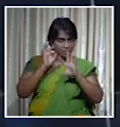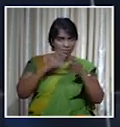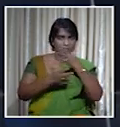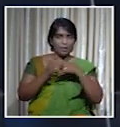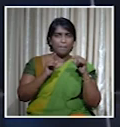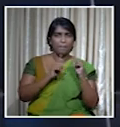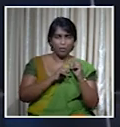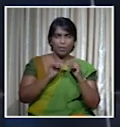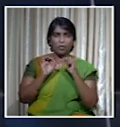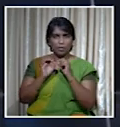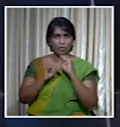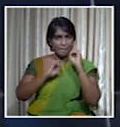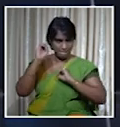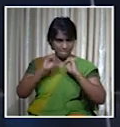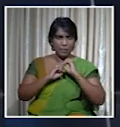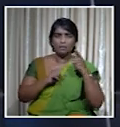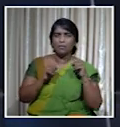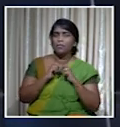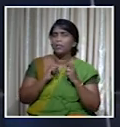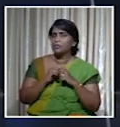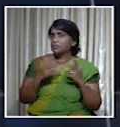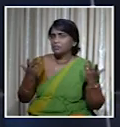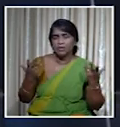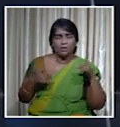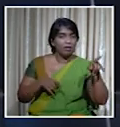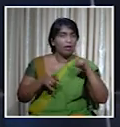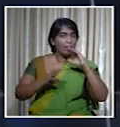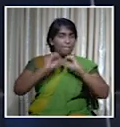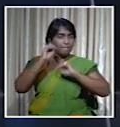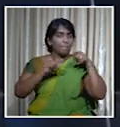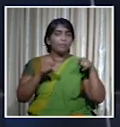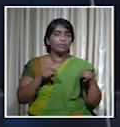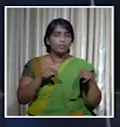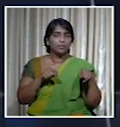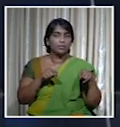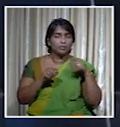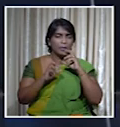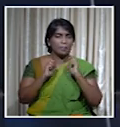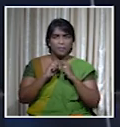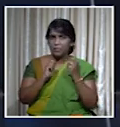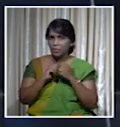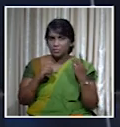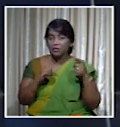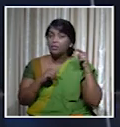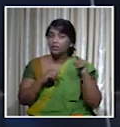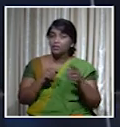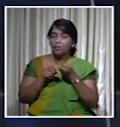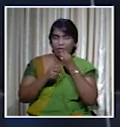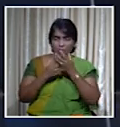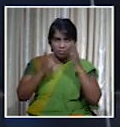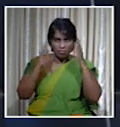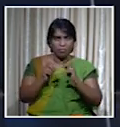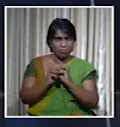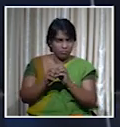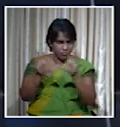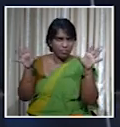ප්‍රොපේන් බියුටින් අතර අනුපාතයේ ප්‍රශ්නයක්ද? එහෙම නැත්නම් ඒ අනුපාතය කියන එක නෙවෙයි නම් මේකේ ප්‍රශ්නේ. මේකේ ලීක් වීමක් නිසා වෙන